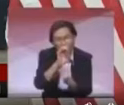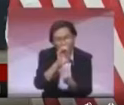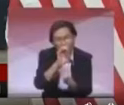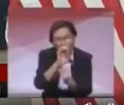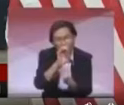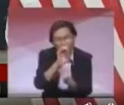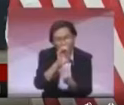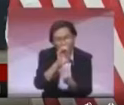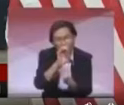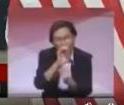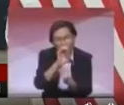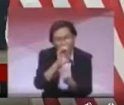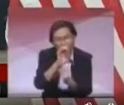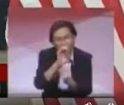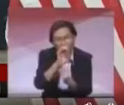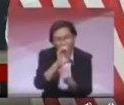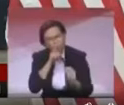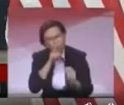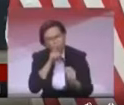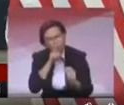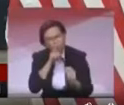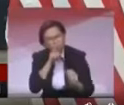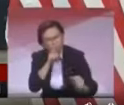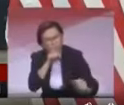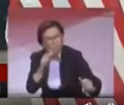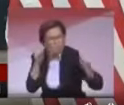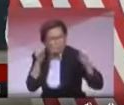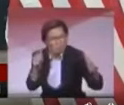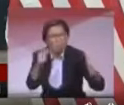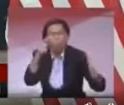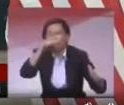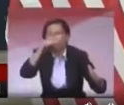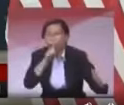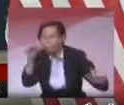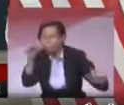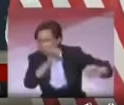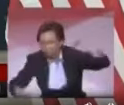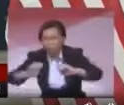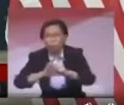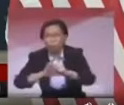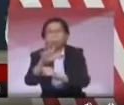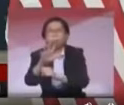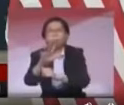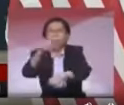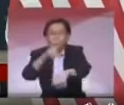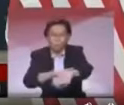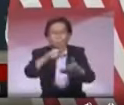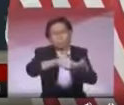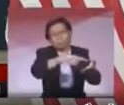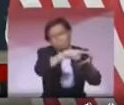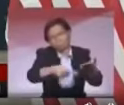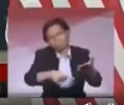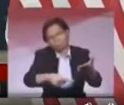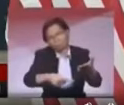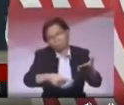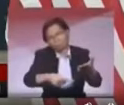really effective SOP. Dalam memastikan tiada jangkitan langsung semasa pilihan raya